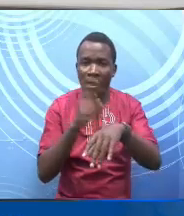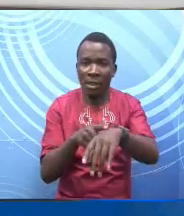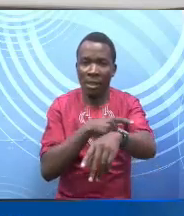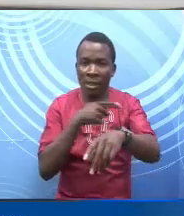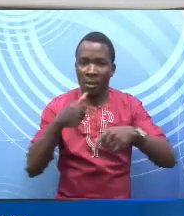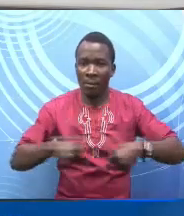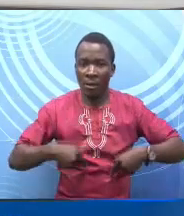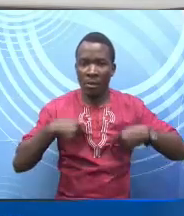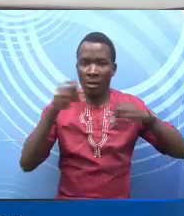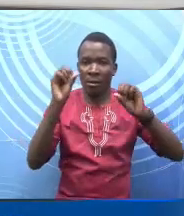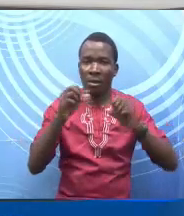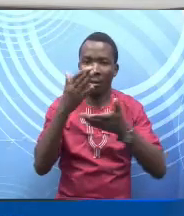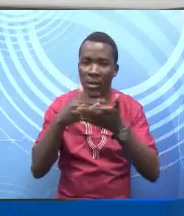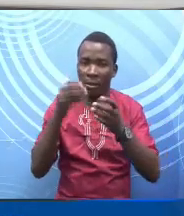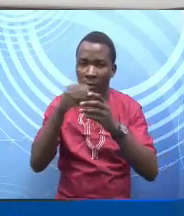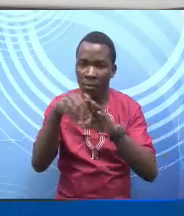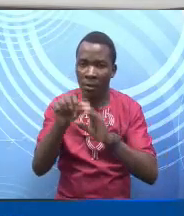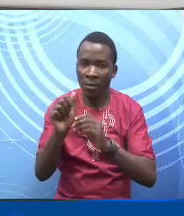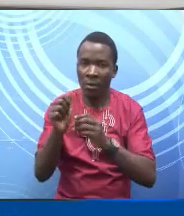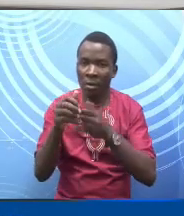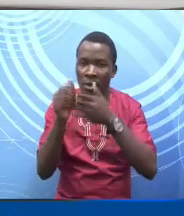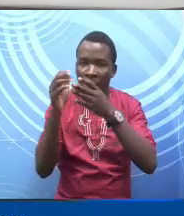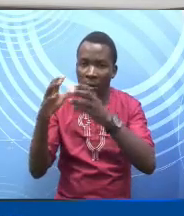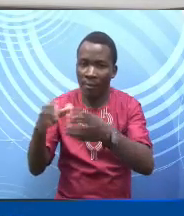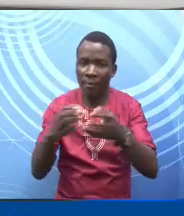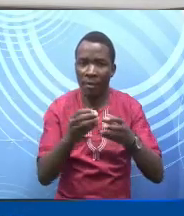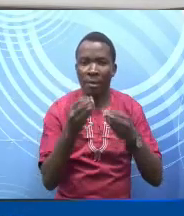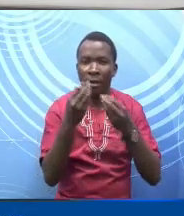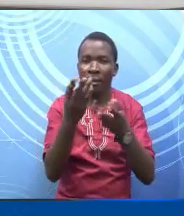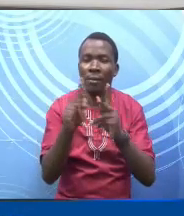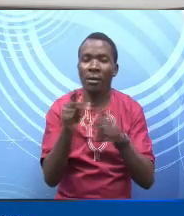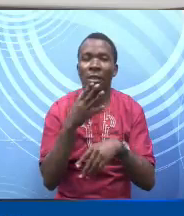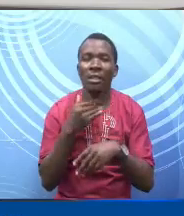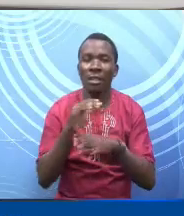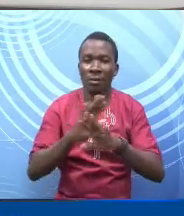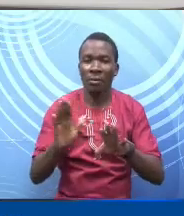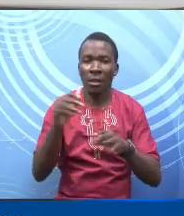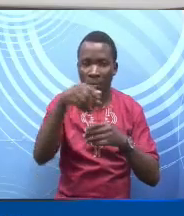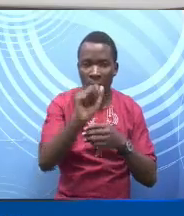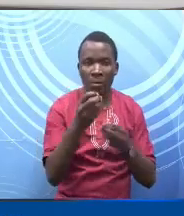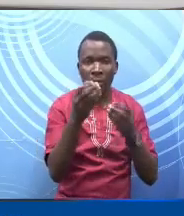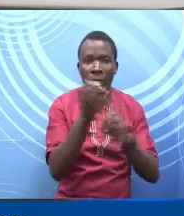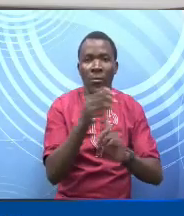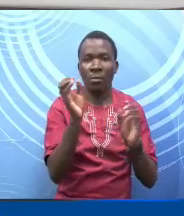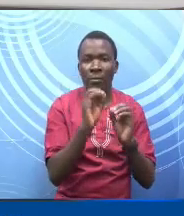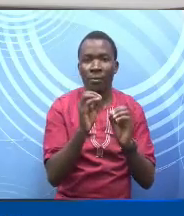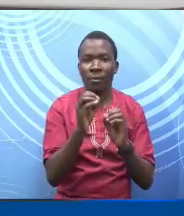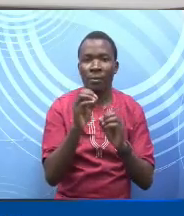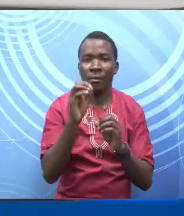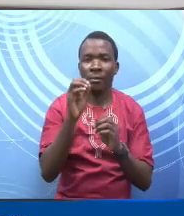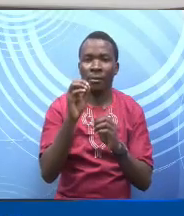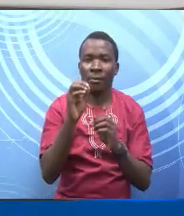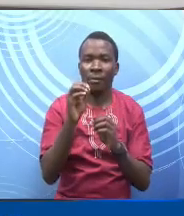mibi kuko ngo bamwe muri bo ngo bamutwara sibo babihaga abo bashatse gusabo ugasanga ngo batabibonye Ndahiro Valence